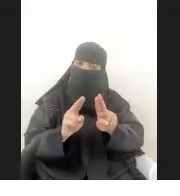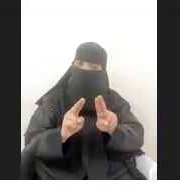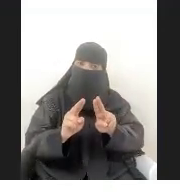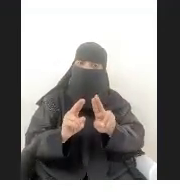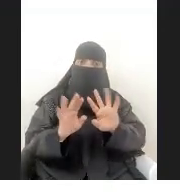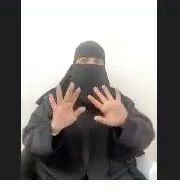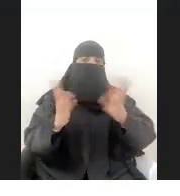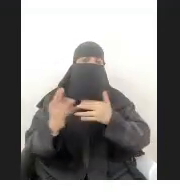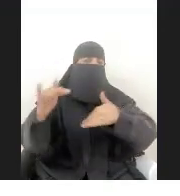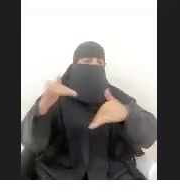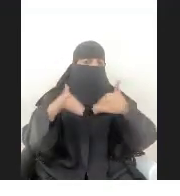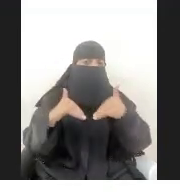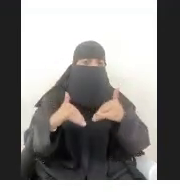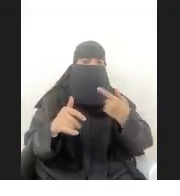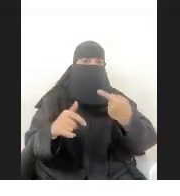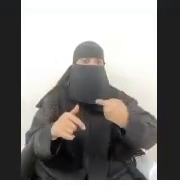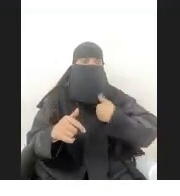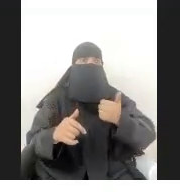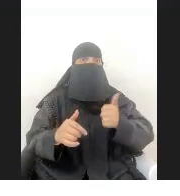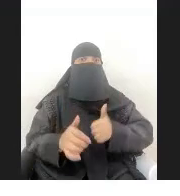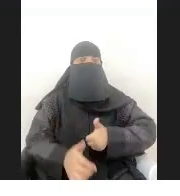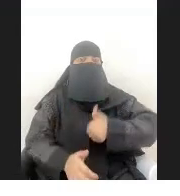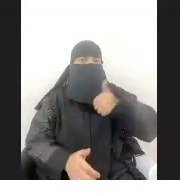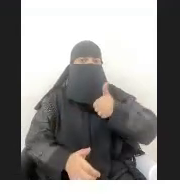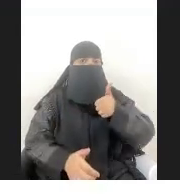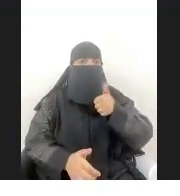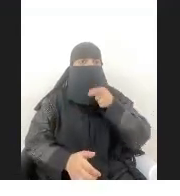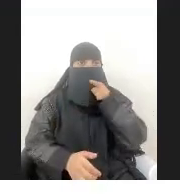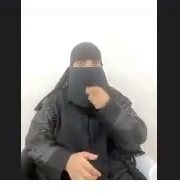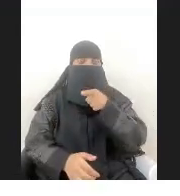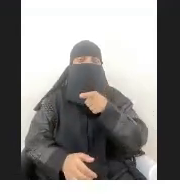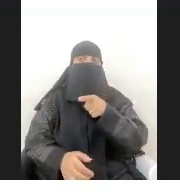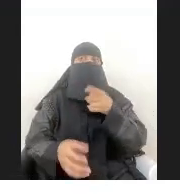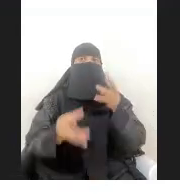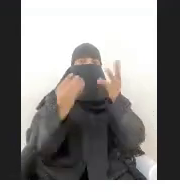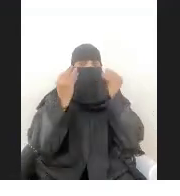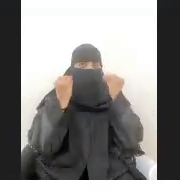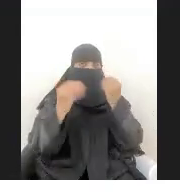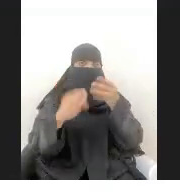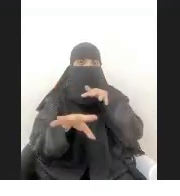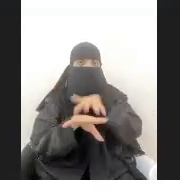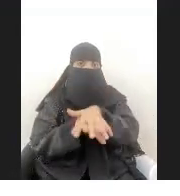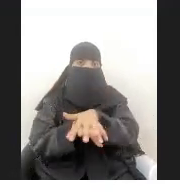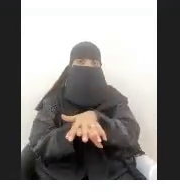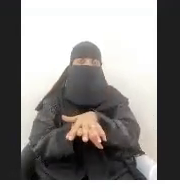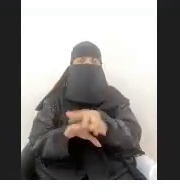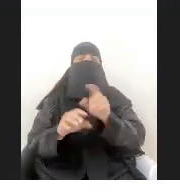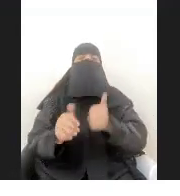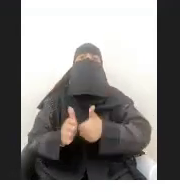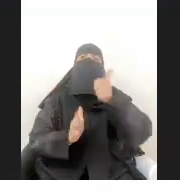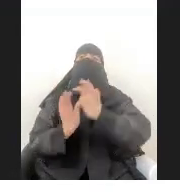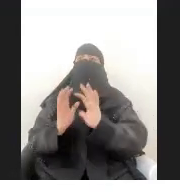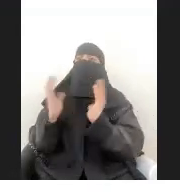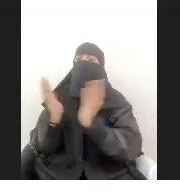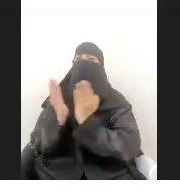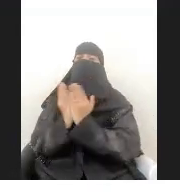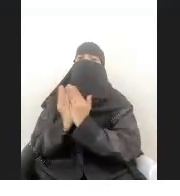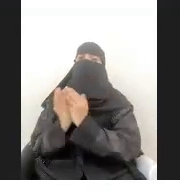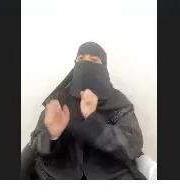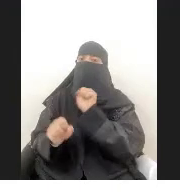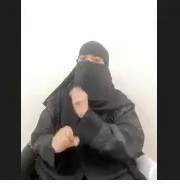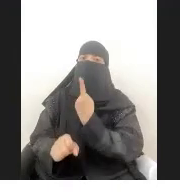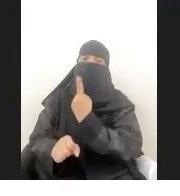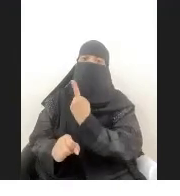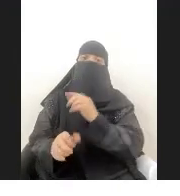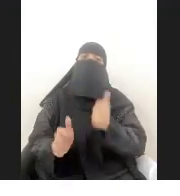التي يمكن بها اعتبار التعلم المدمج هو الأفضل من العالمين، عالم التعلم الحضوري وعالم التعلم عن